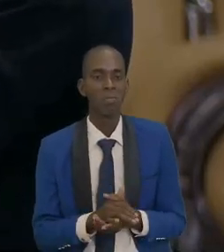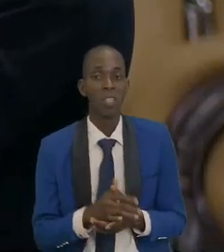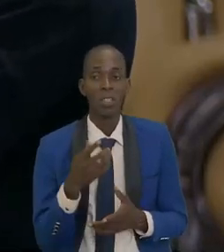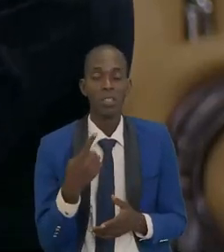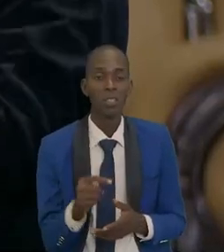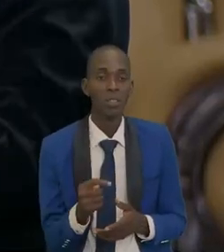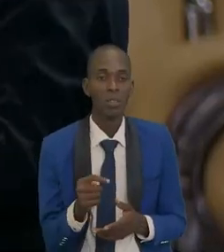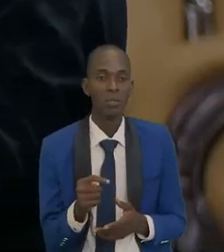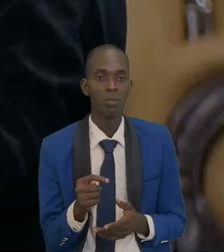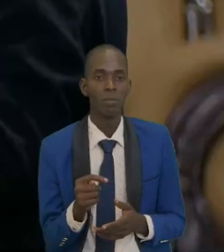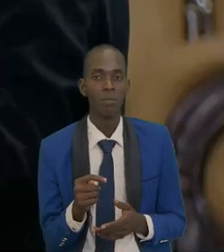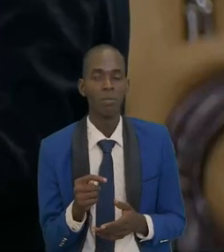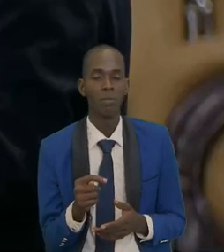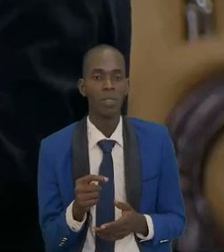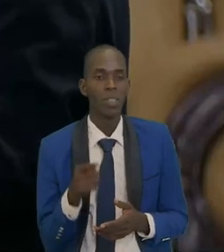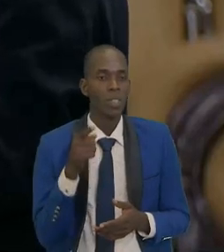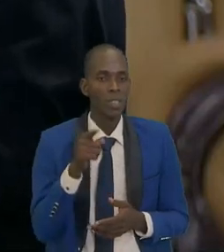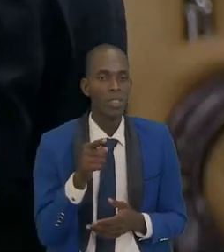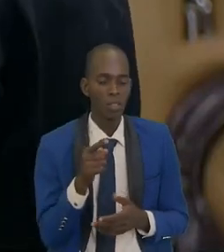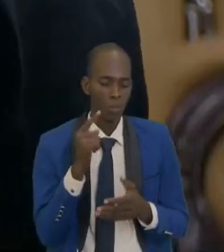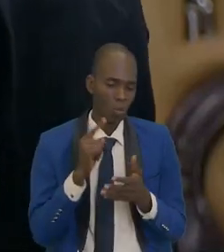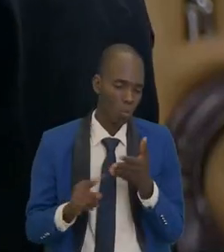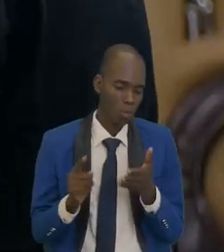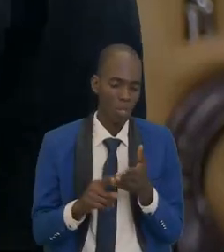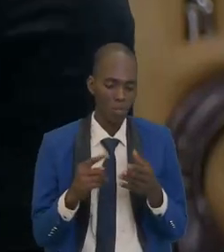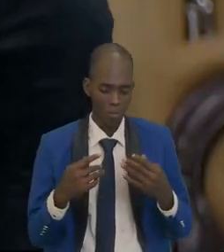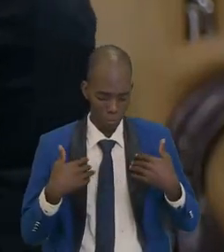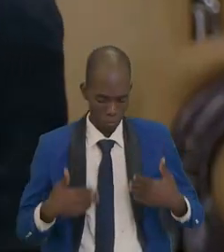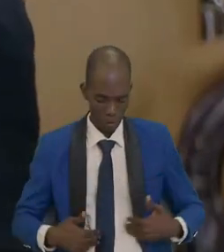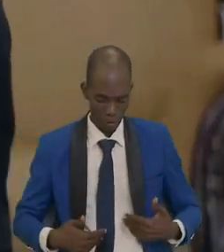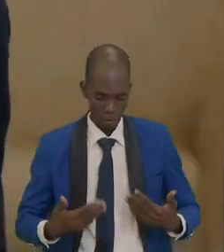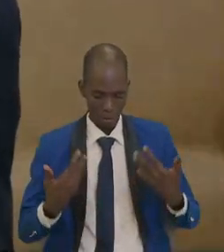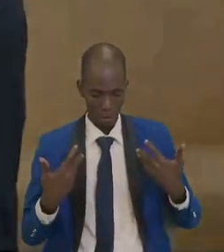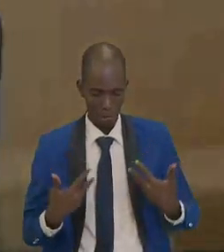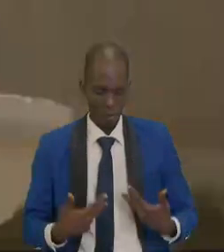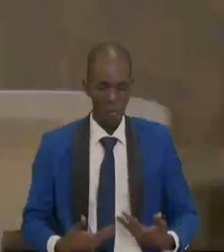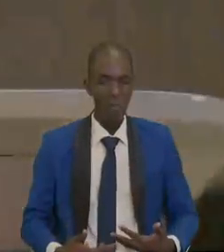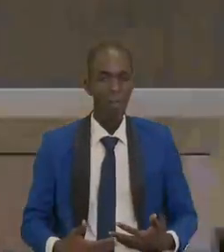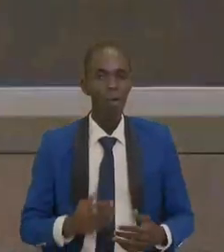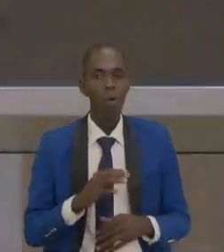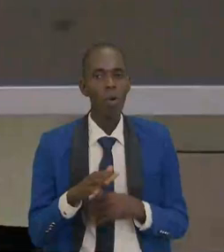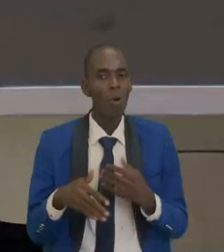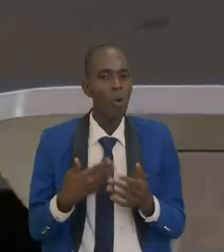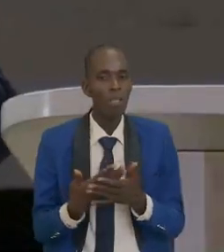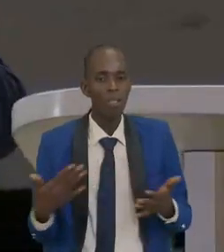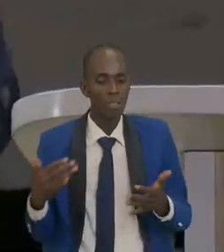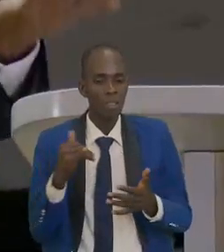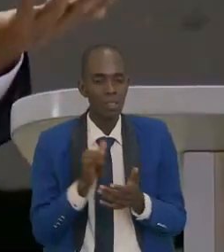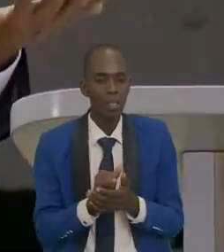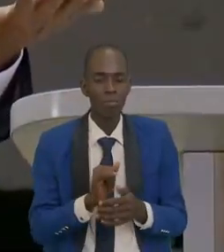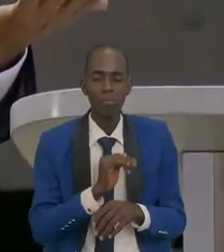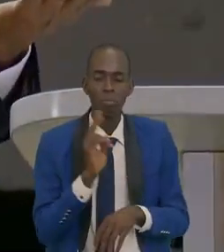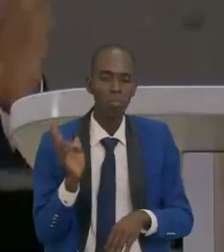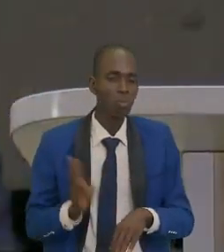Ils étaient faibles. Il a observé son corps, les organes qui fonctionnaient